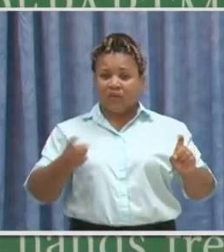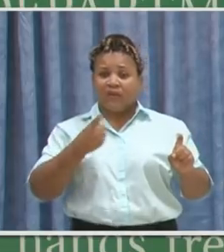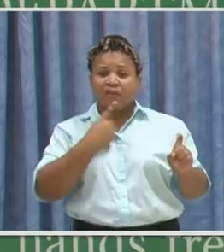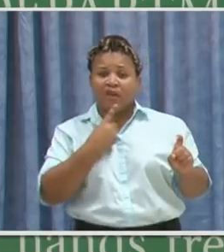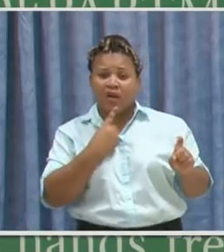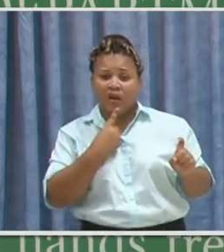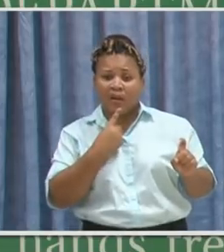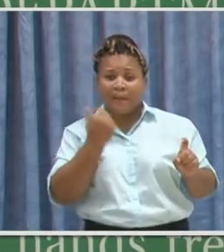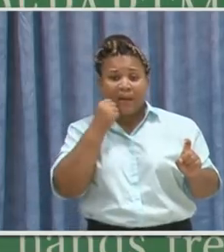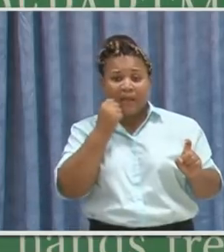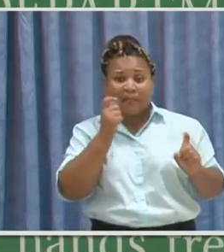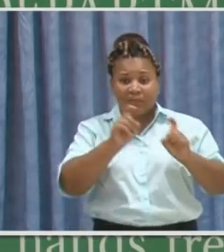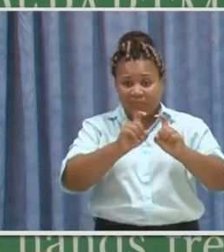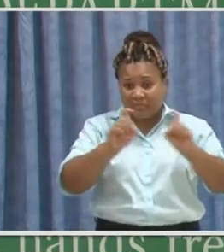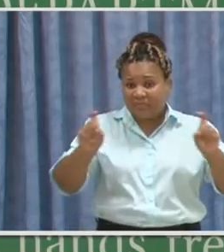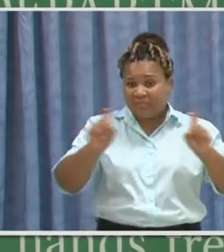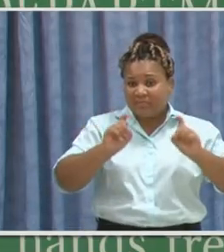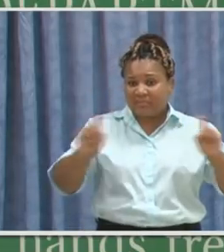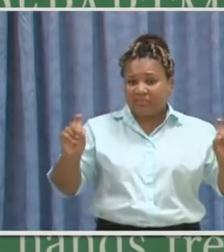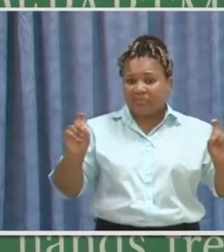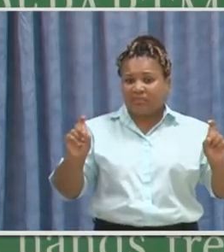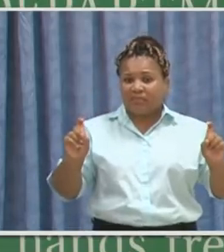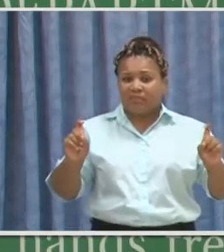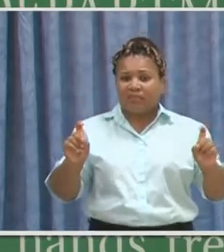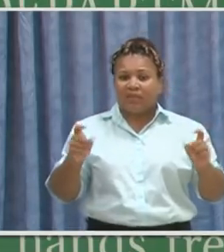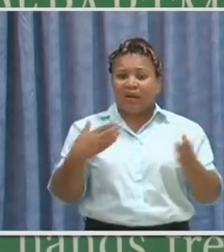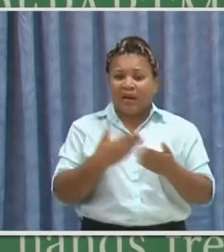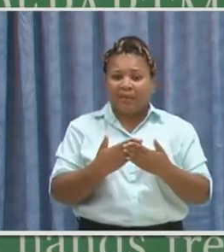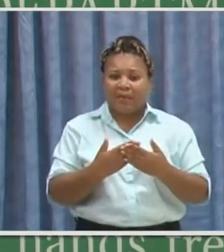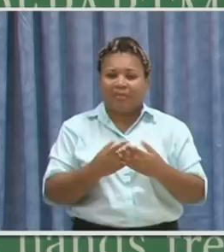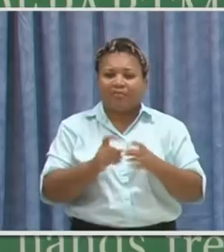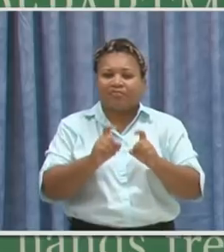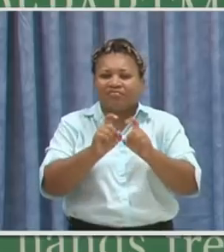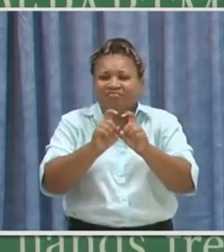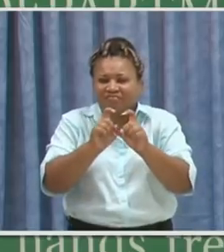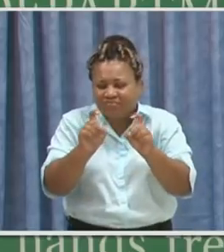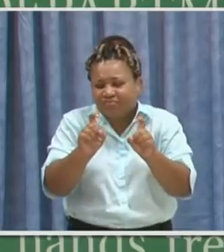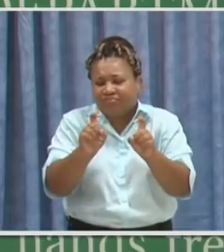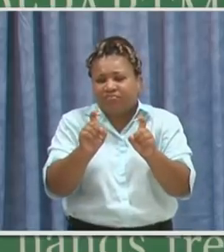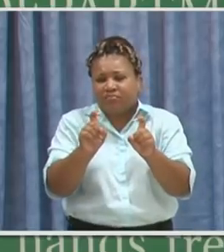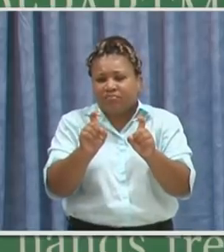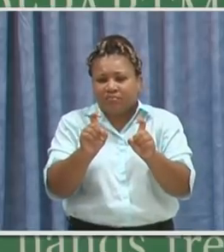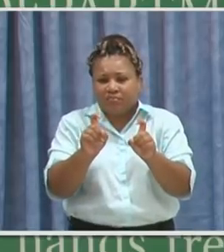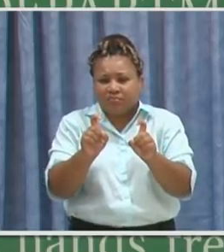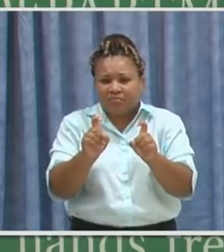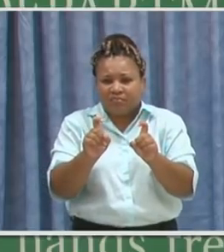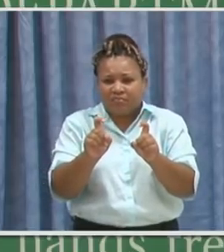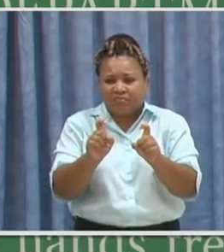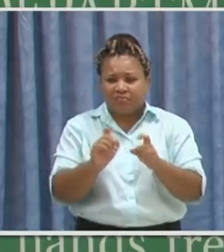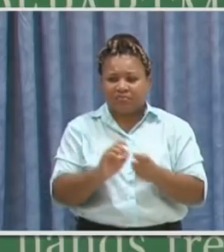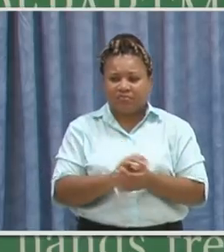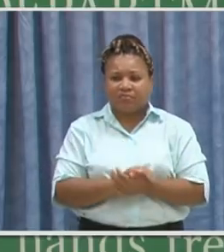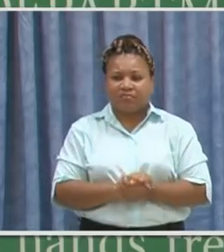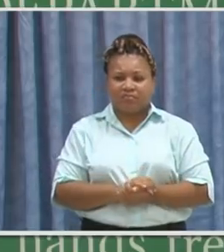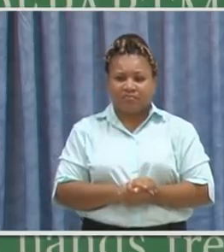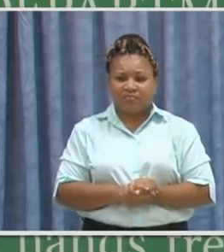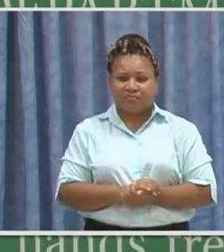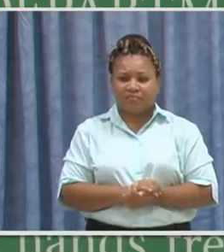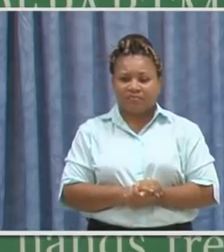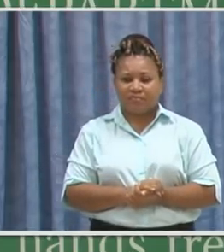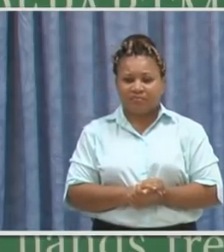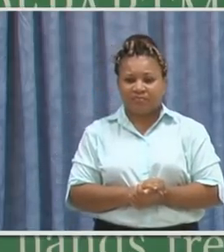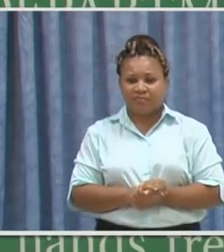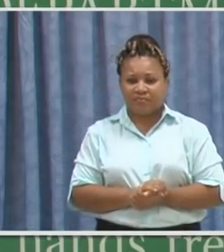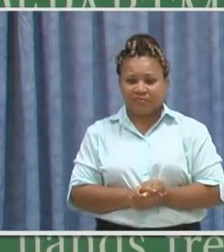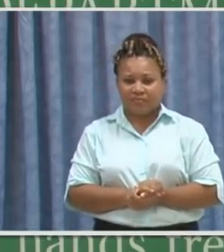faites best use ou situation que vous avez. OK? Pendant que vous pouvez préparer, vous pouvez faire les autres